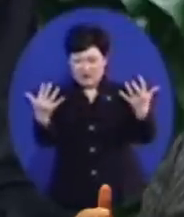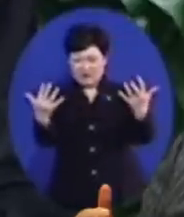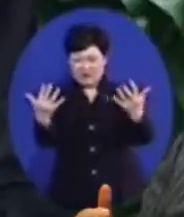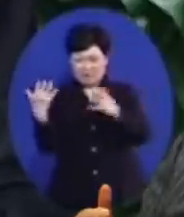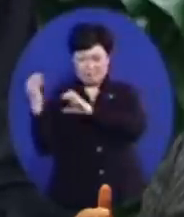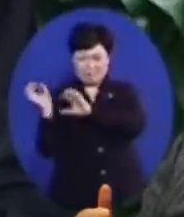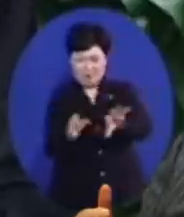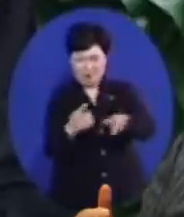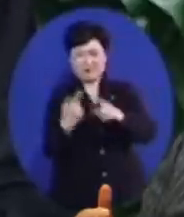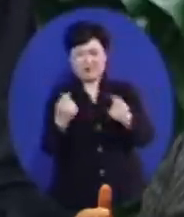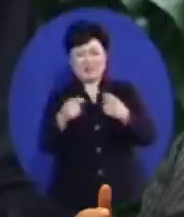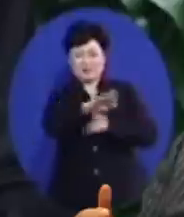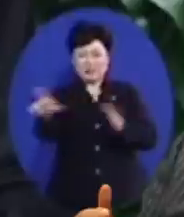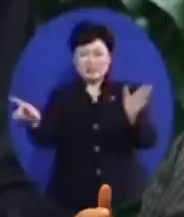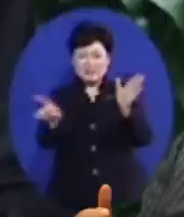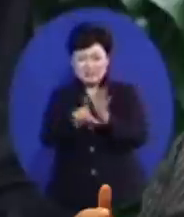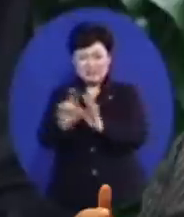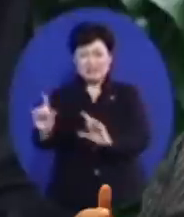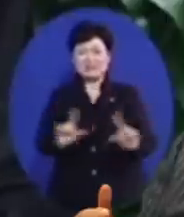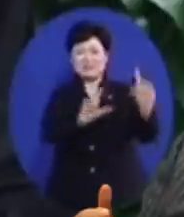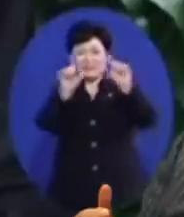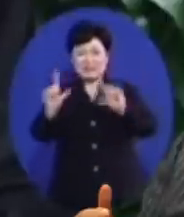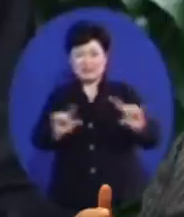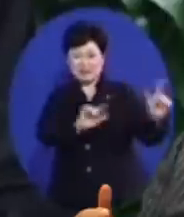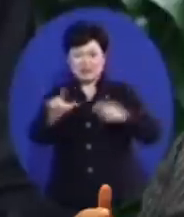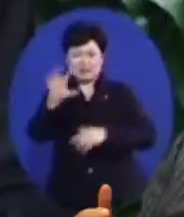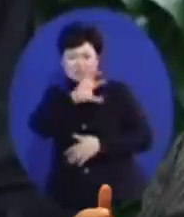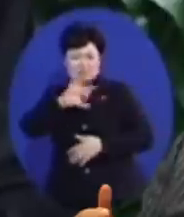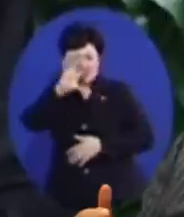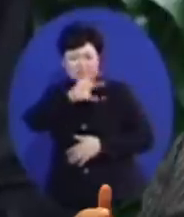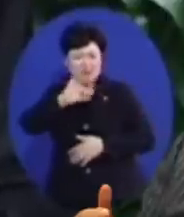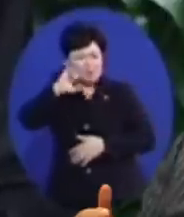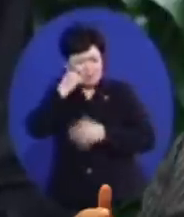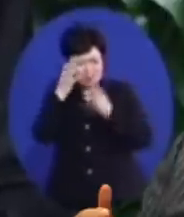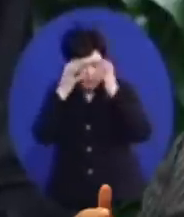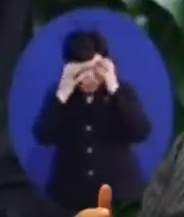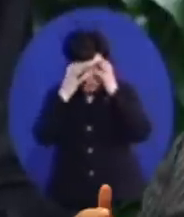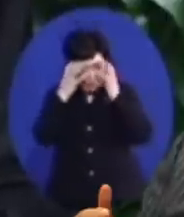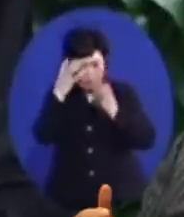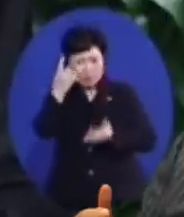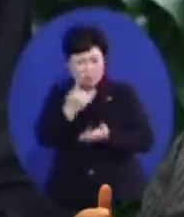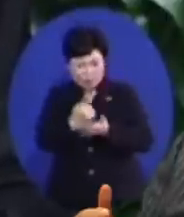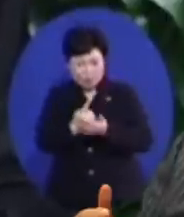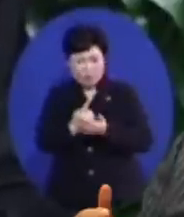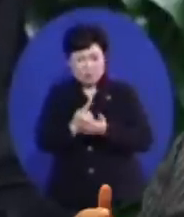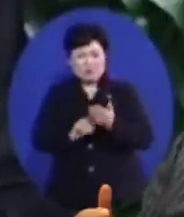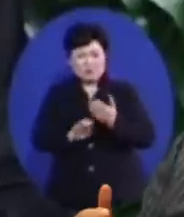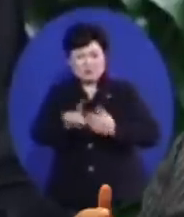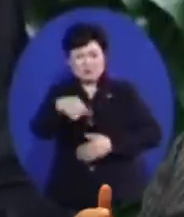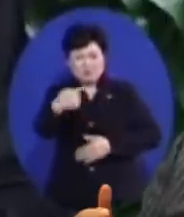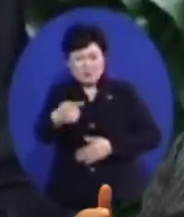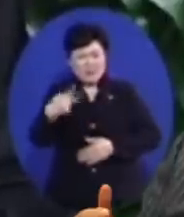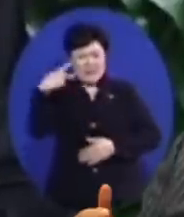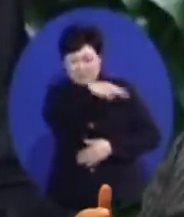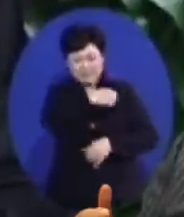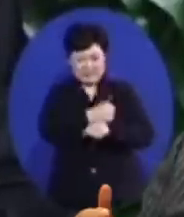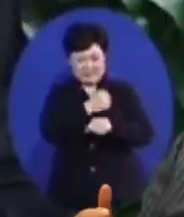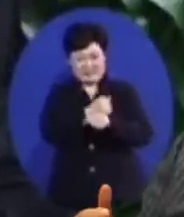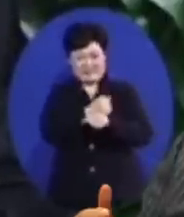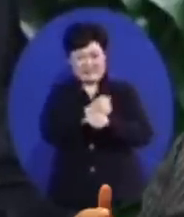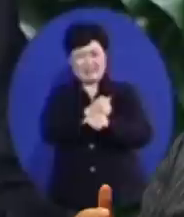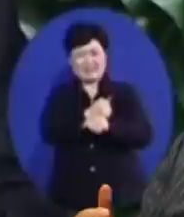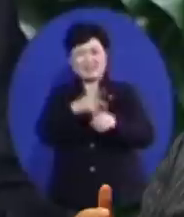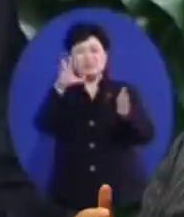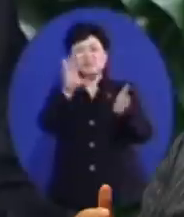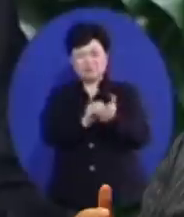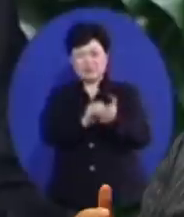우리의 신앙생활이 여러 가지 시련과 고통이 다가오고 그 다음에는 금식을 시키는 것입니다.